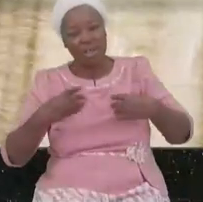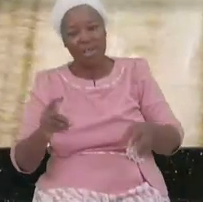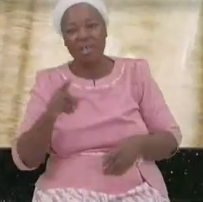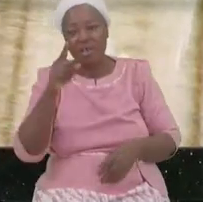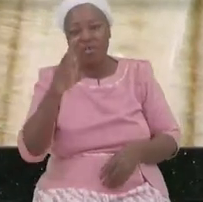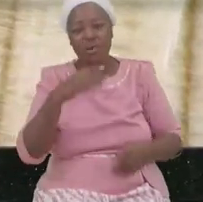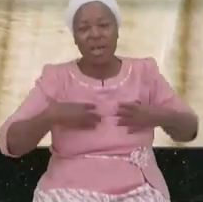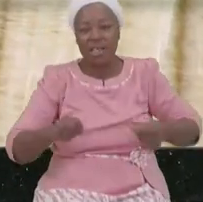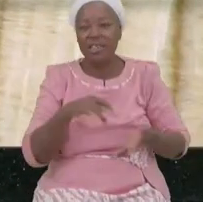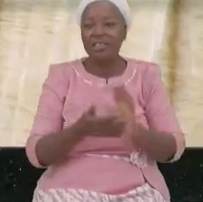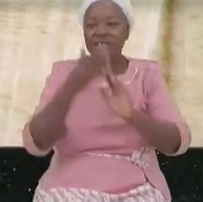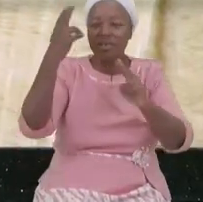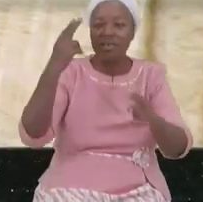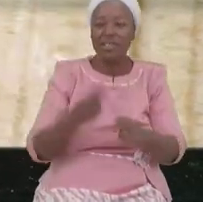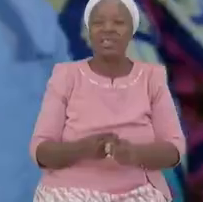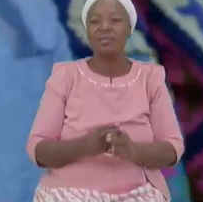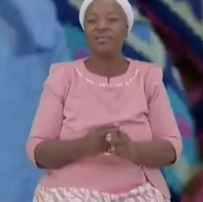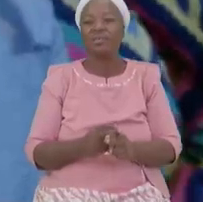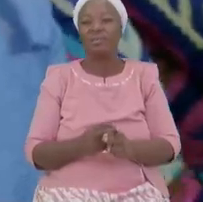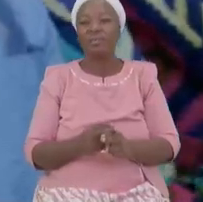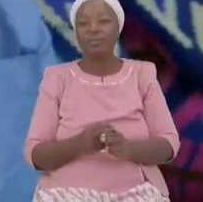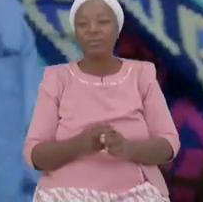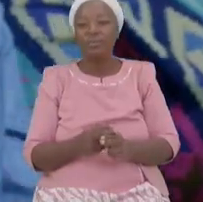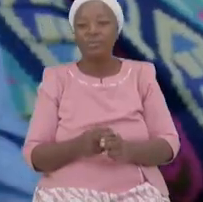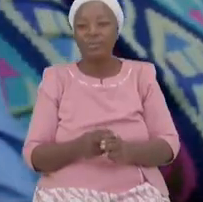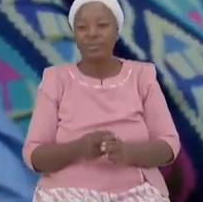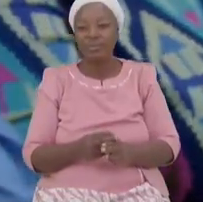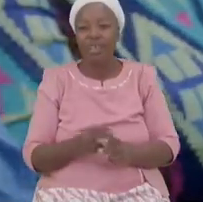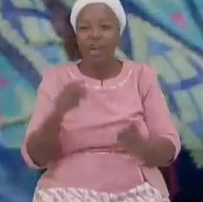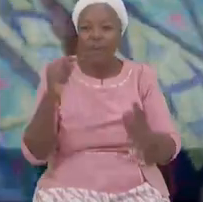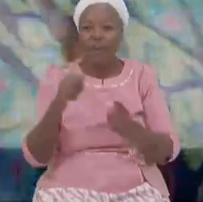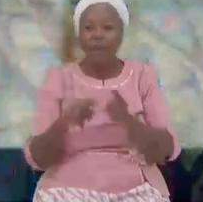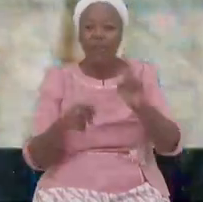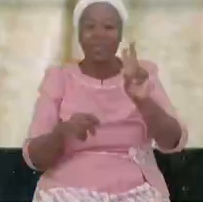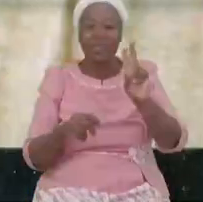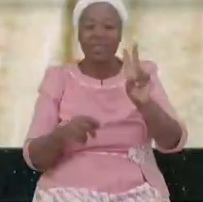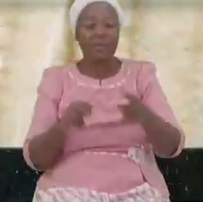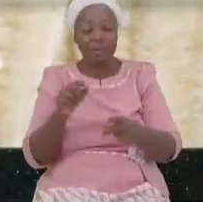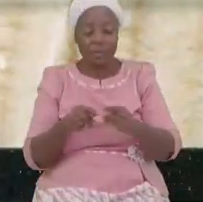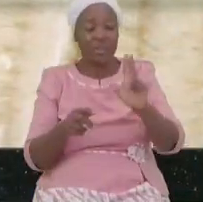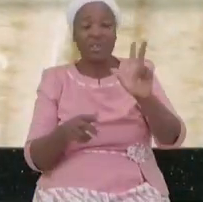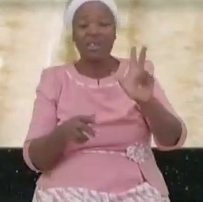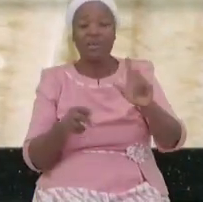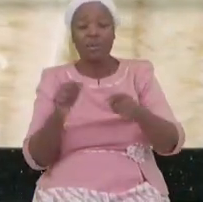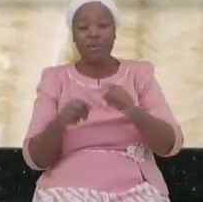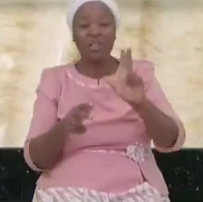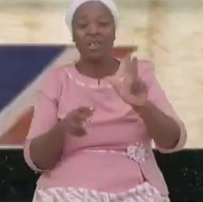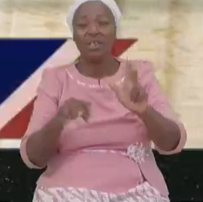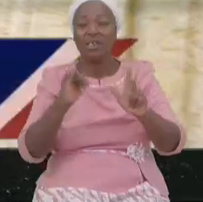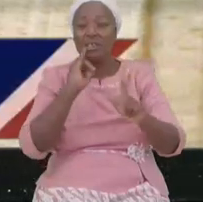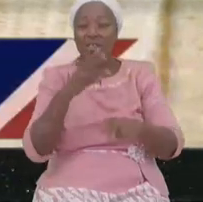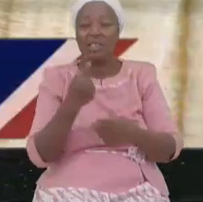de Jésus. 1 Pierre 2, 24. Troisième point maintenant. Troisième point, la